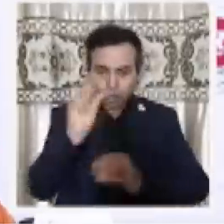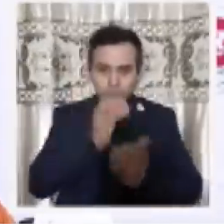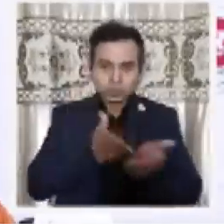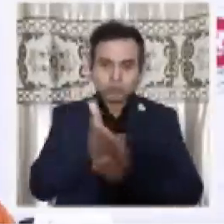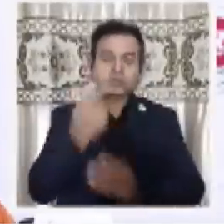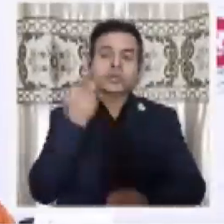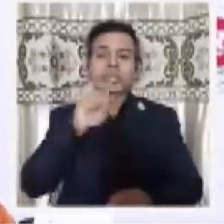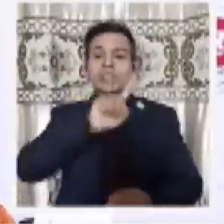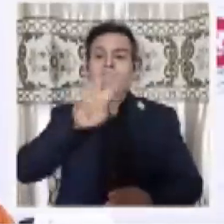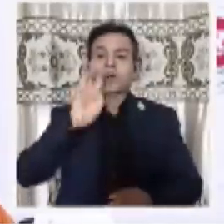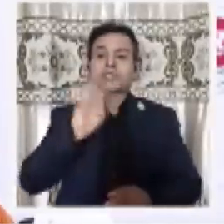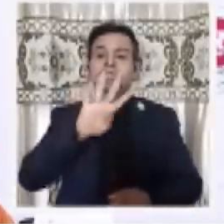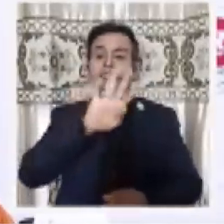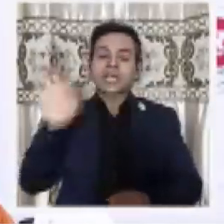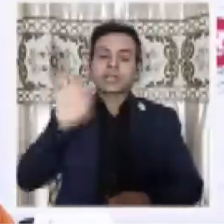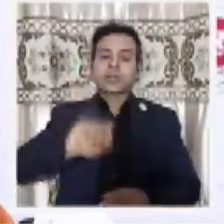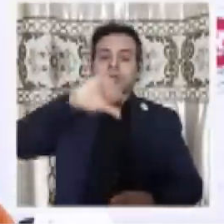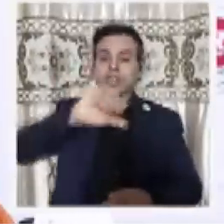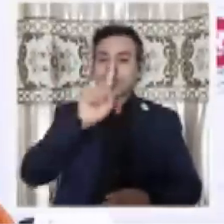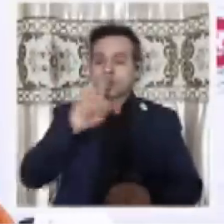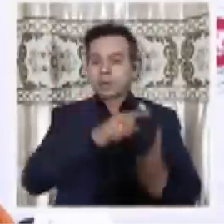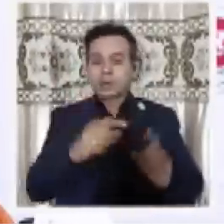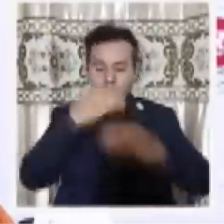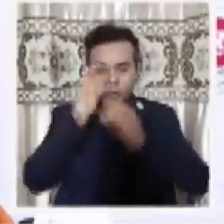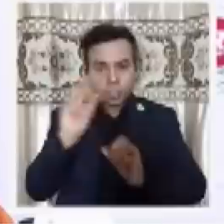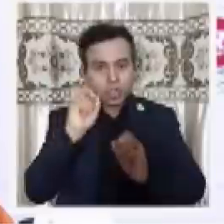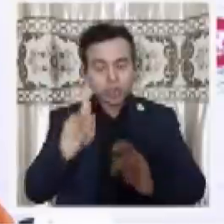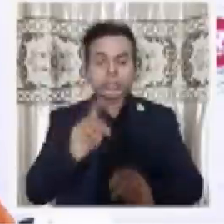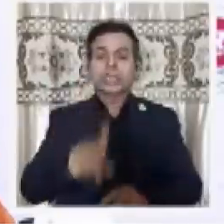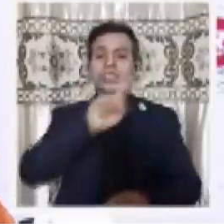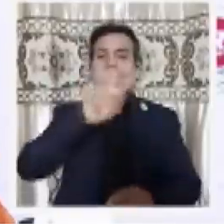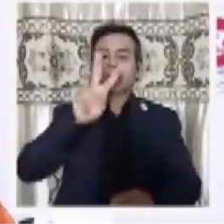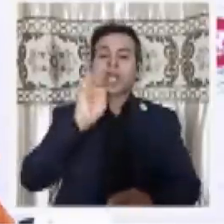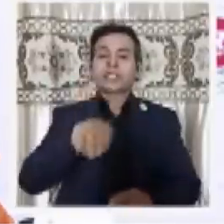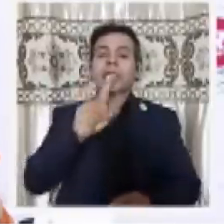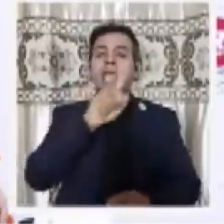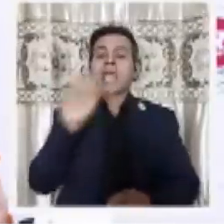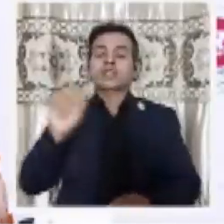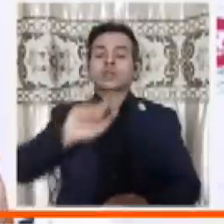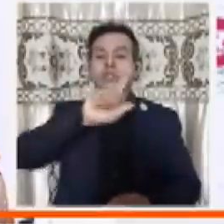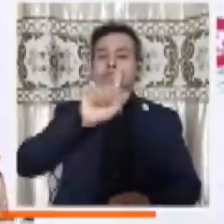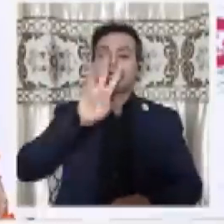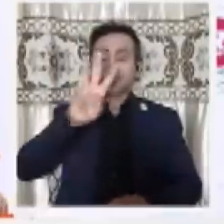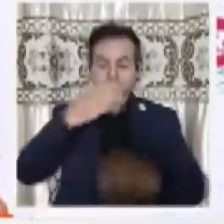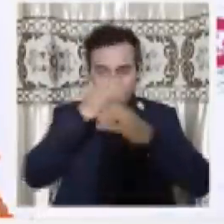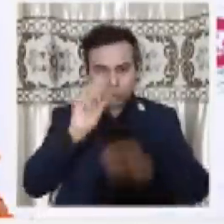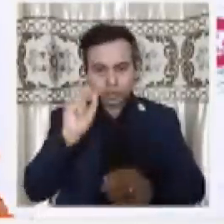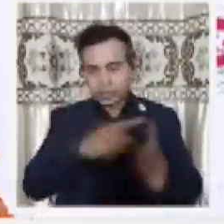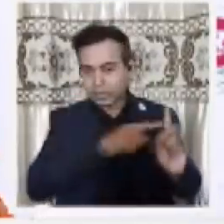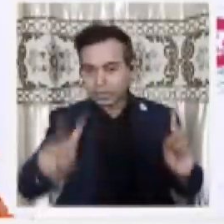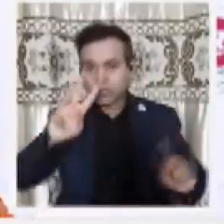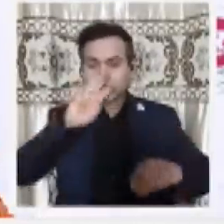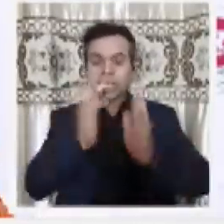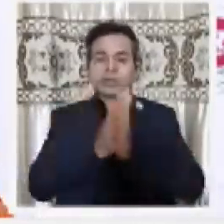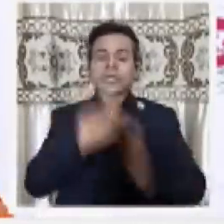করেছে এবং মোট পরীক্ষাগার 74টি। গত 24 ঘন্টায় নমুনা সংগ্রহ হয়েছে 13,491টি